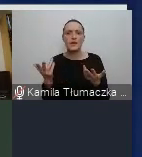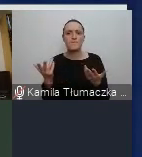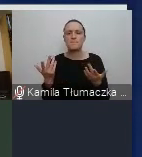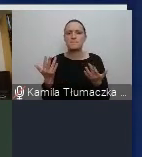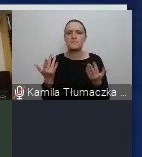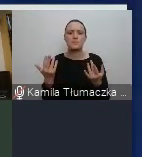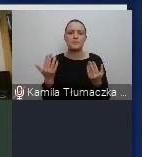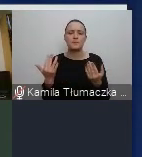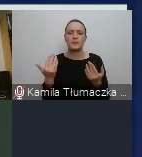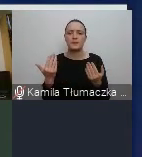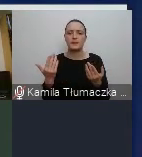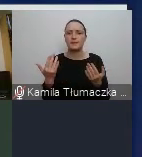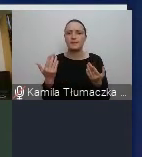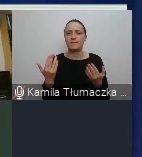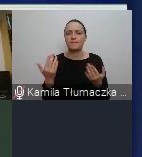różnego rodzaju